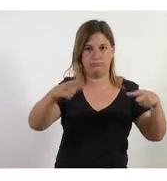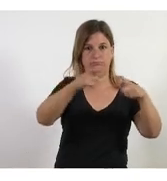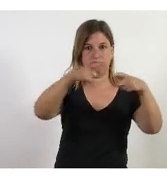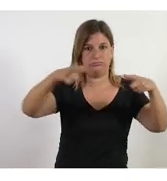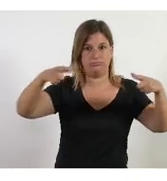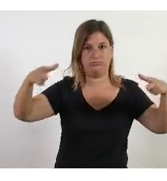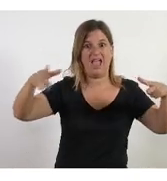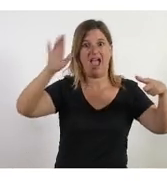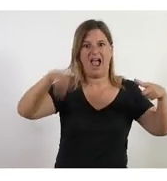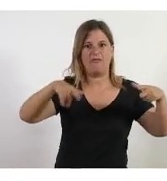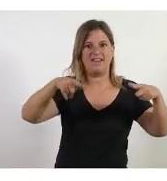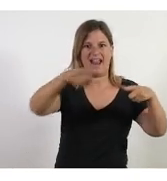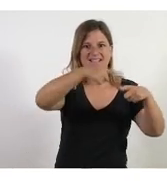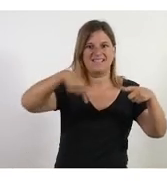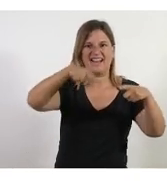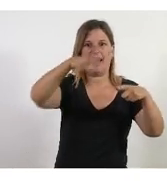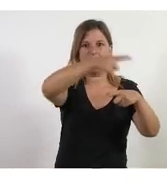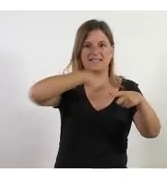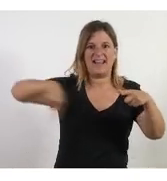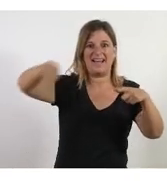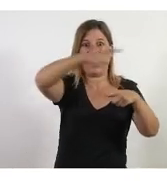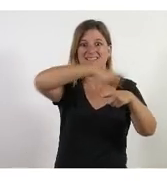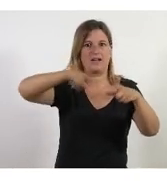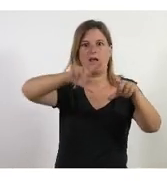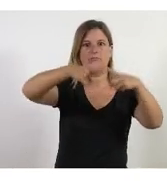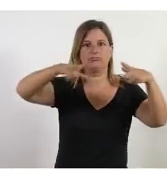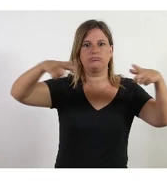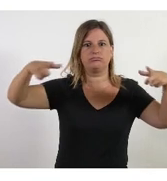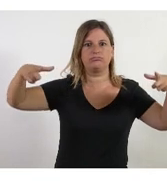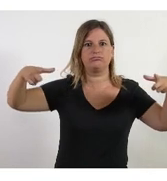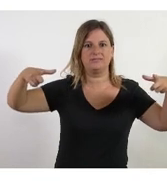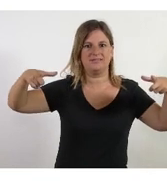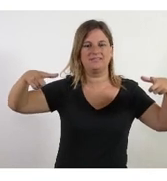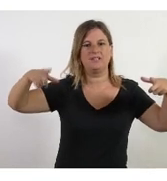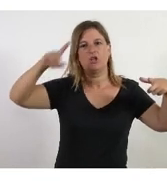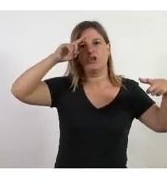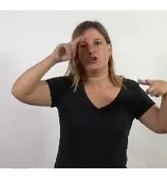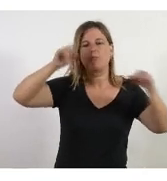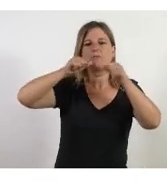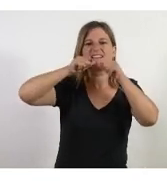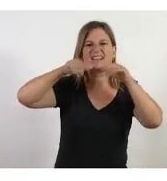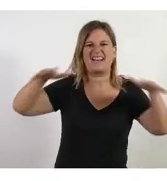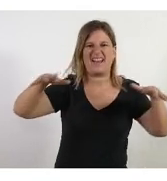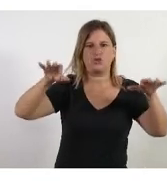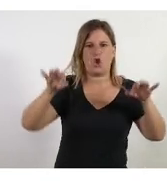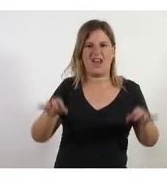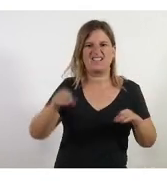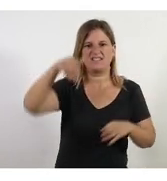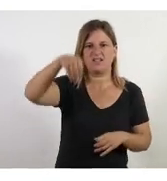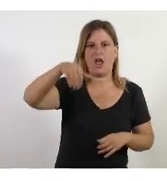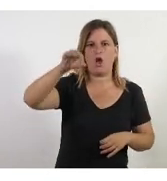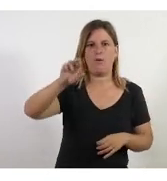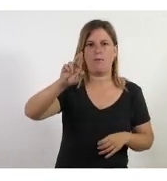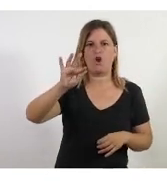què s'enganxen i fan un cercle molt més gros. Això és la ressonància mòrfica. I aquí és quan